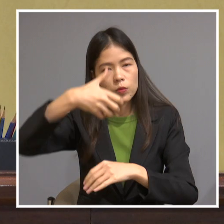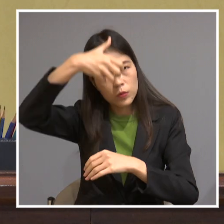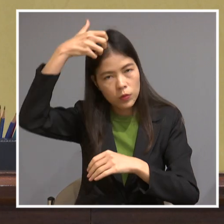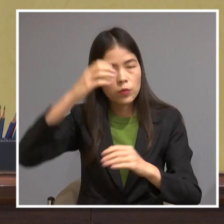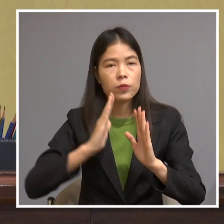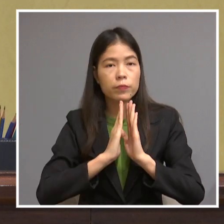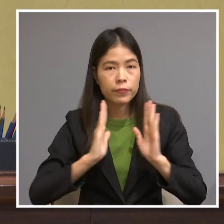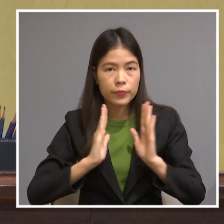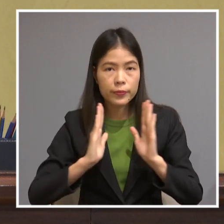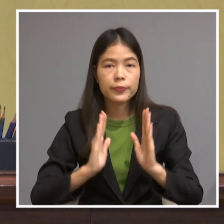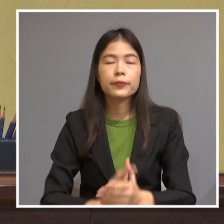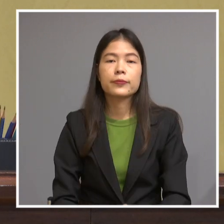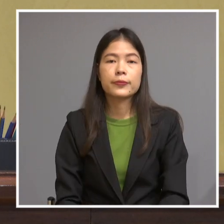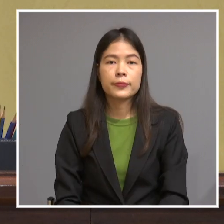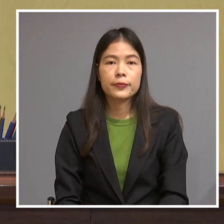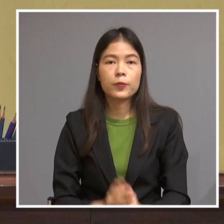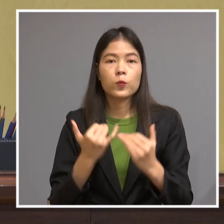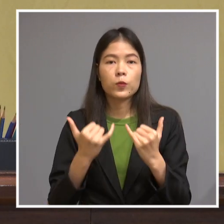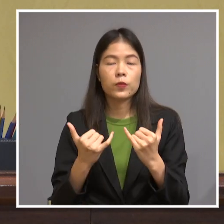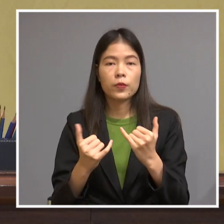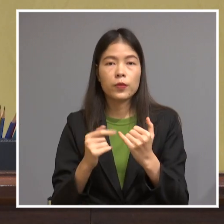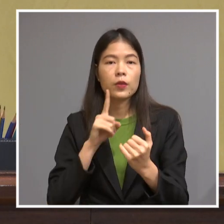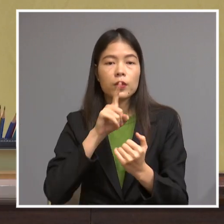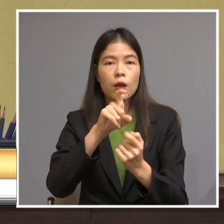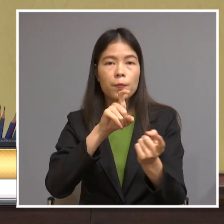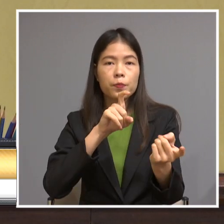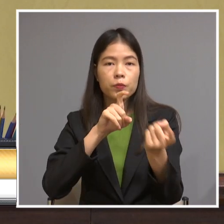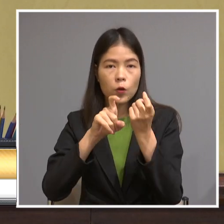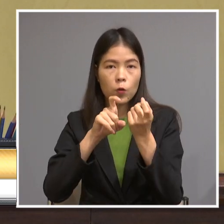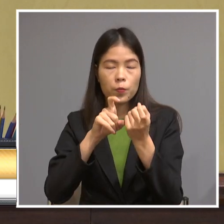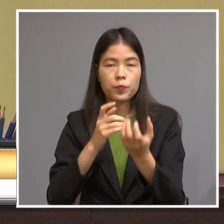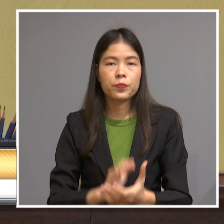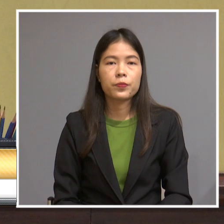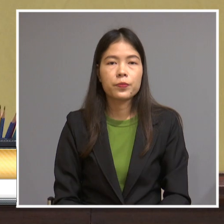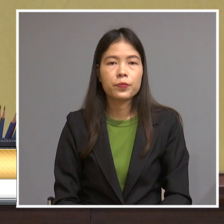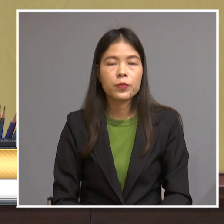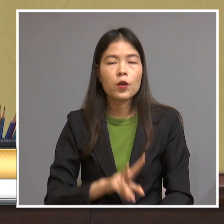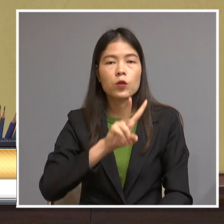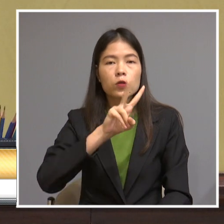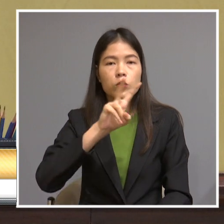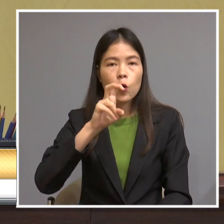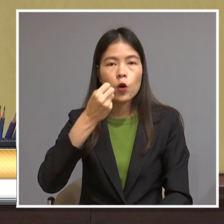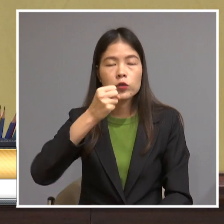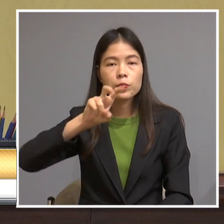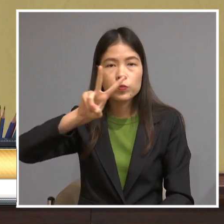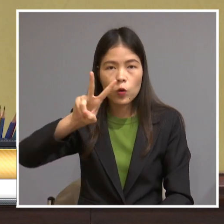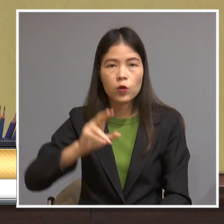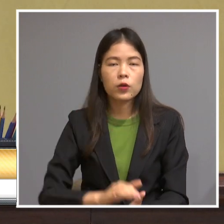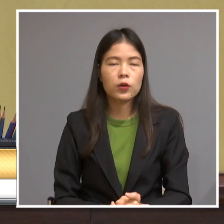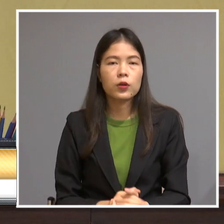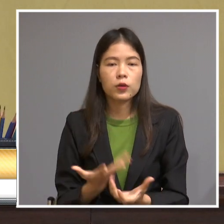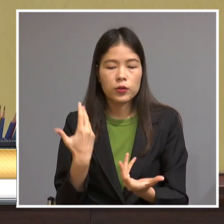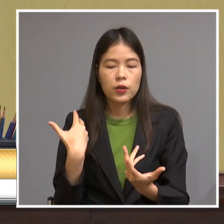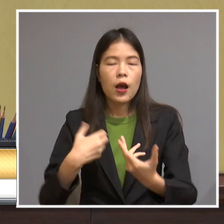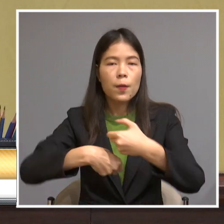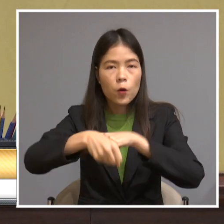ก็ถือวเป็การจบกันถามตอบกระทู แยกเฉพาะที่ 212 เรื่องการบริฐานการจัขยะ